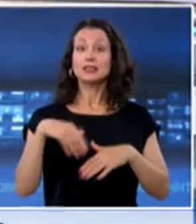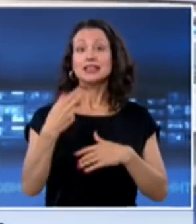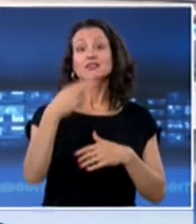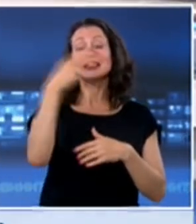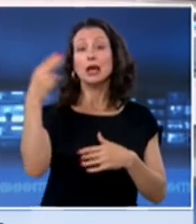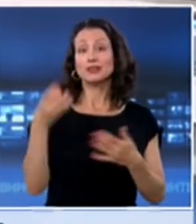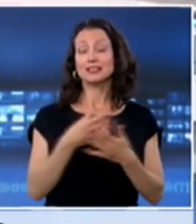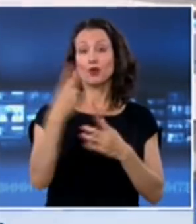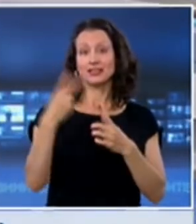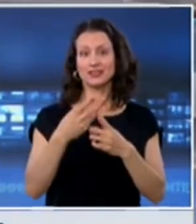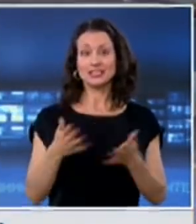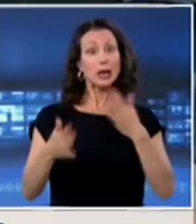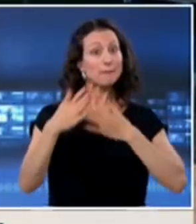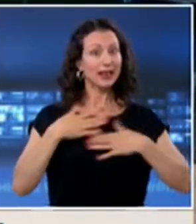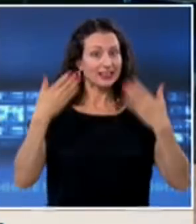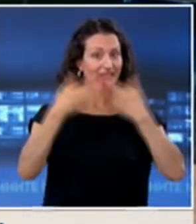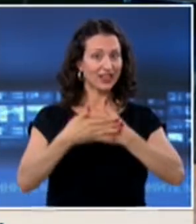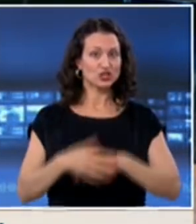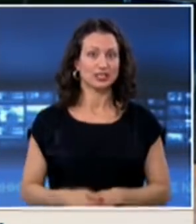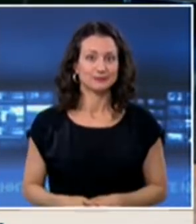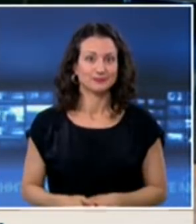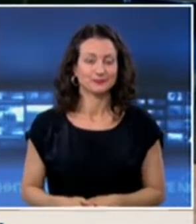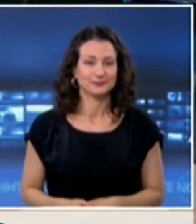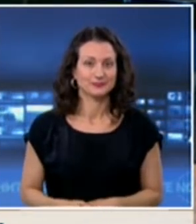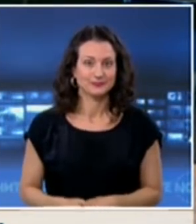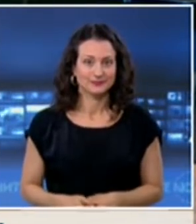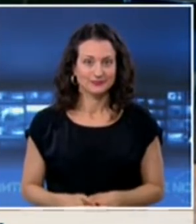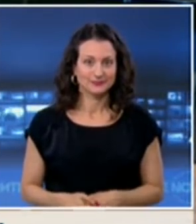Довиждане! В интернет новините са на